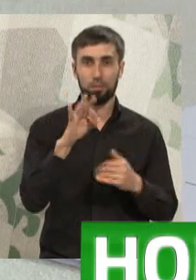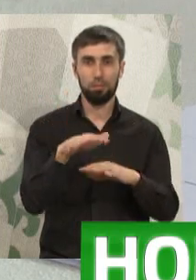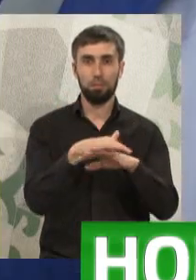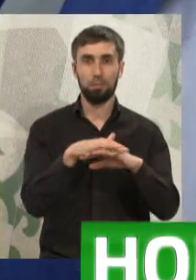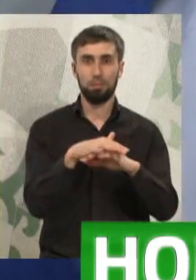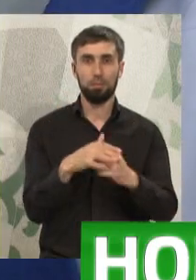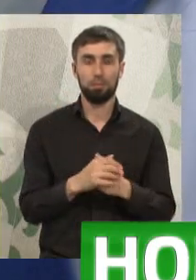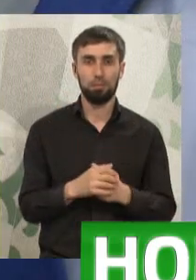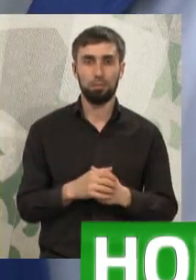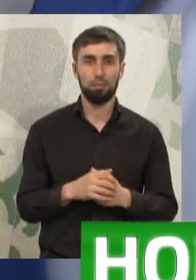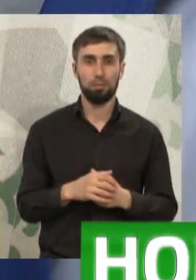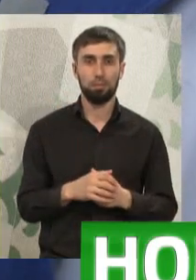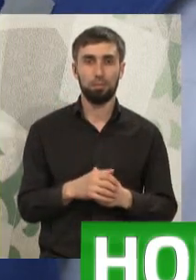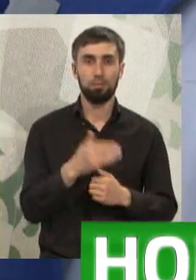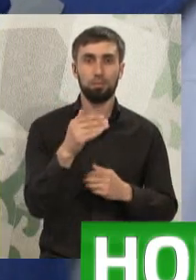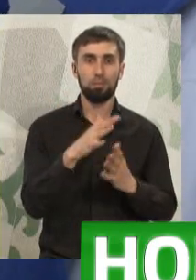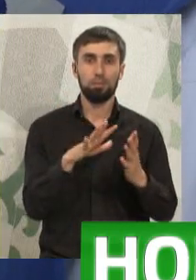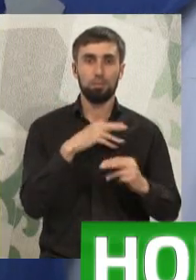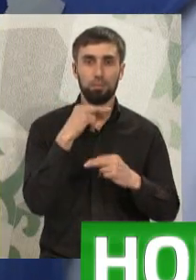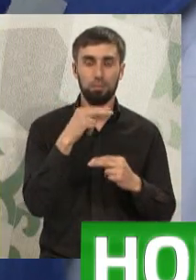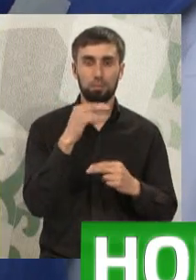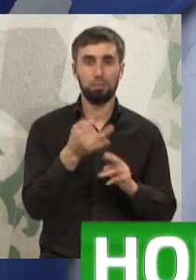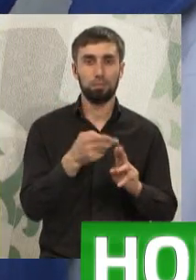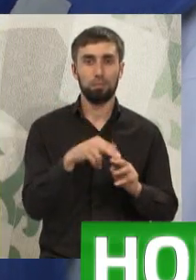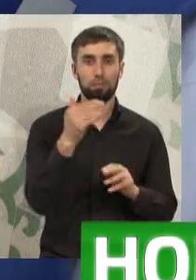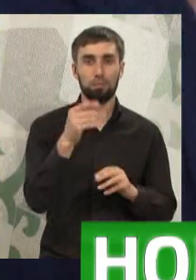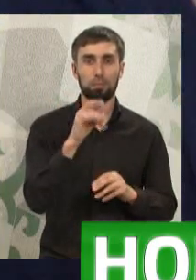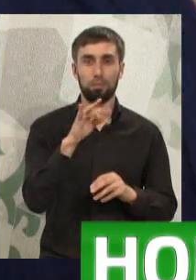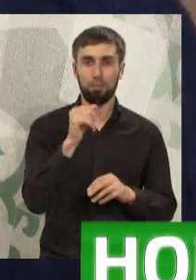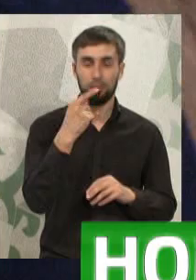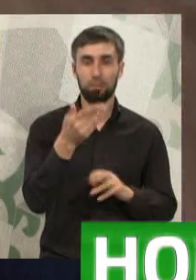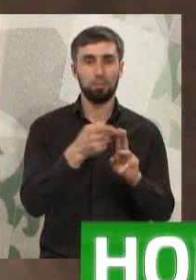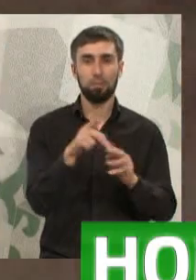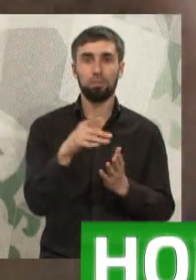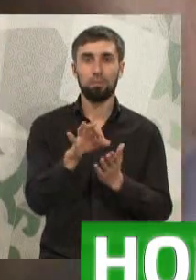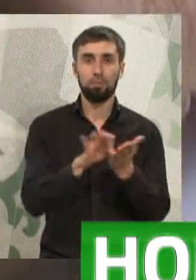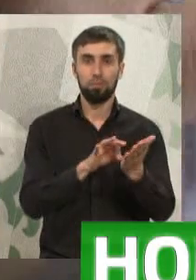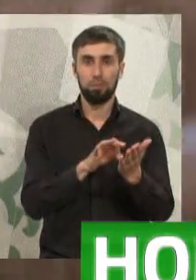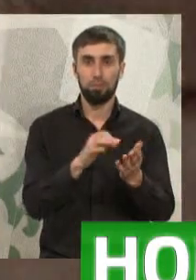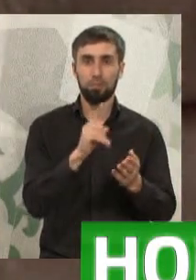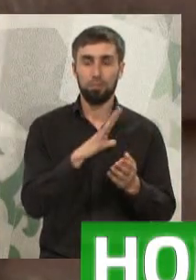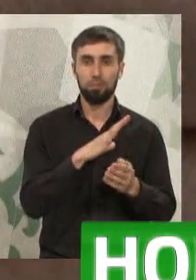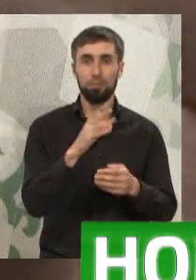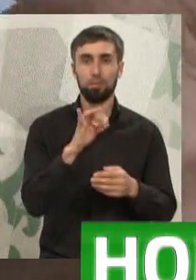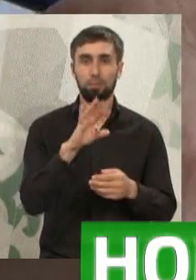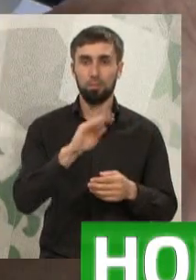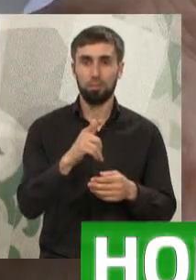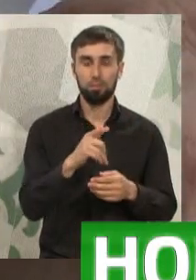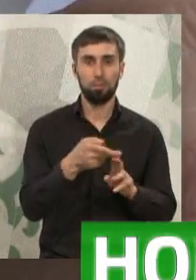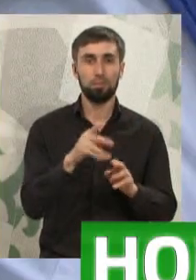требует пристального внимания. Самое главное в работе, считает Земфира, это скорость. Ведь иногда от реакции диспетчера зависит